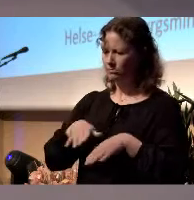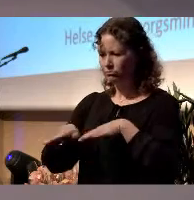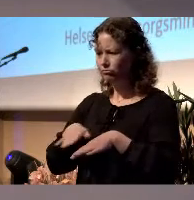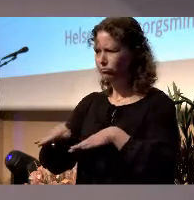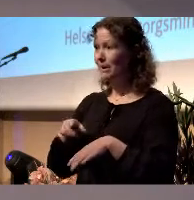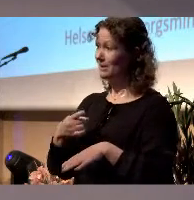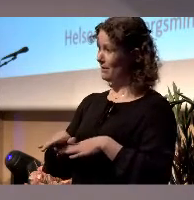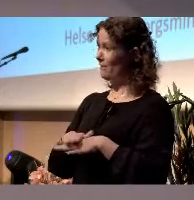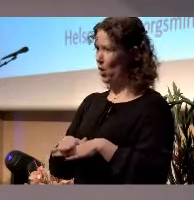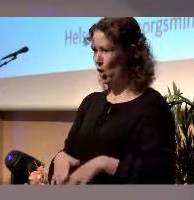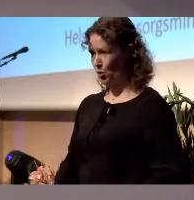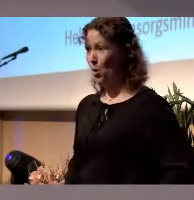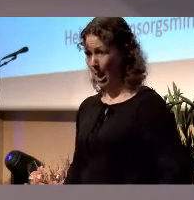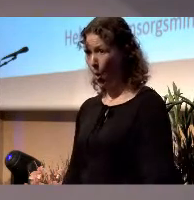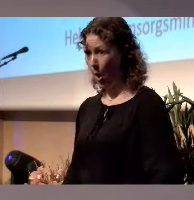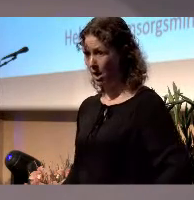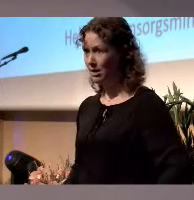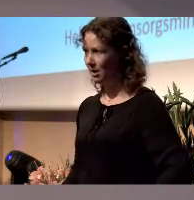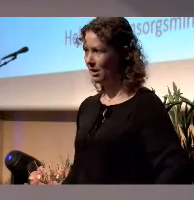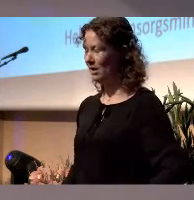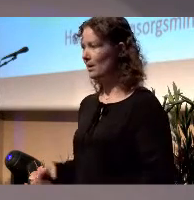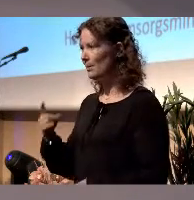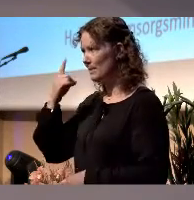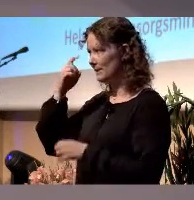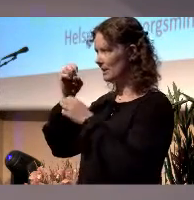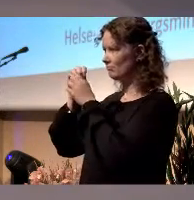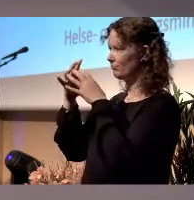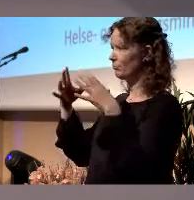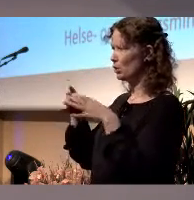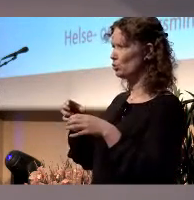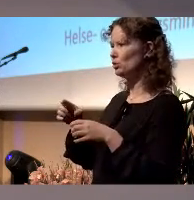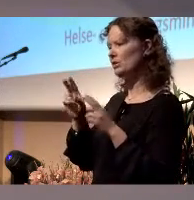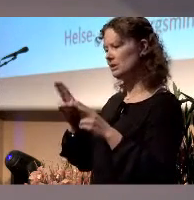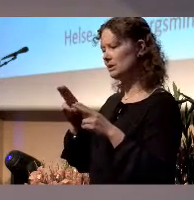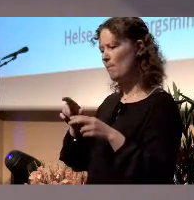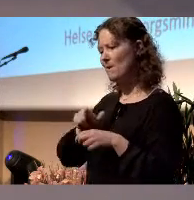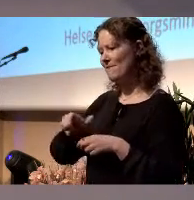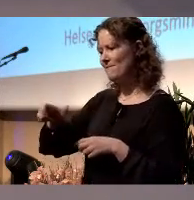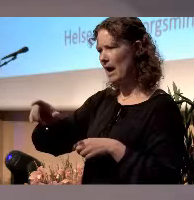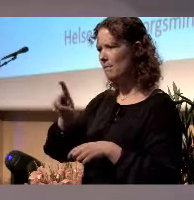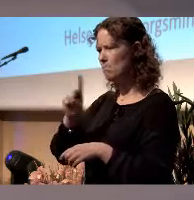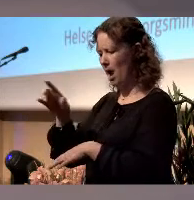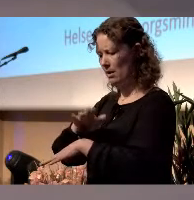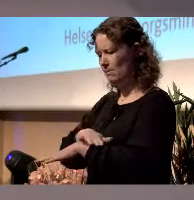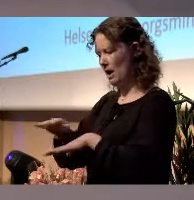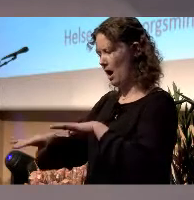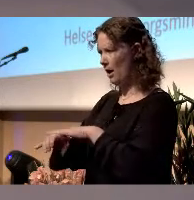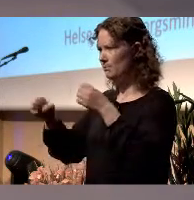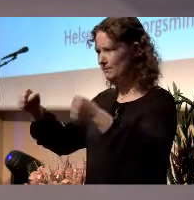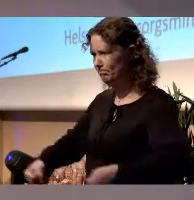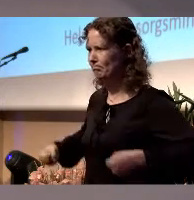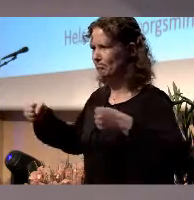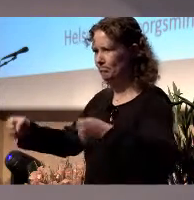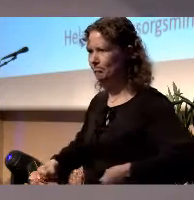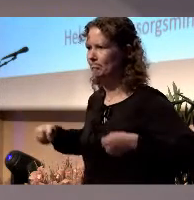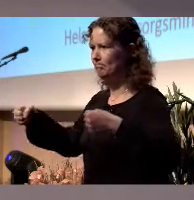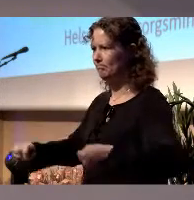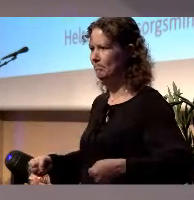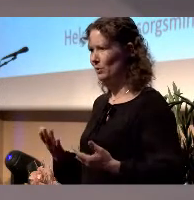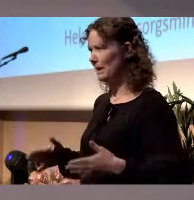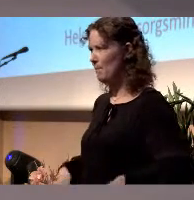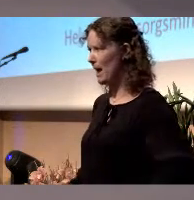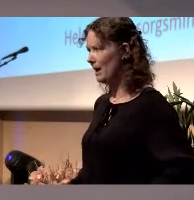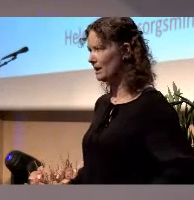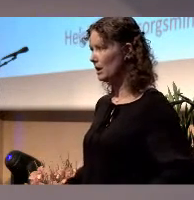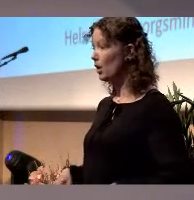kjenner de jo i låra. Tenk deg at du staker den samme distansen kun med bruk av armene.